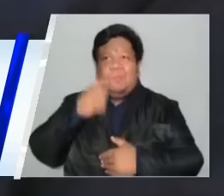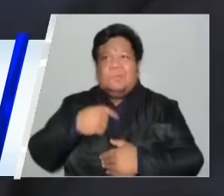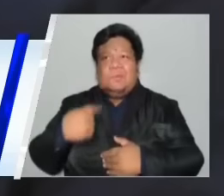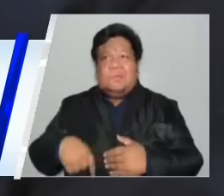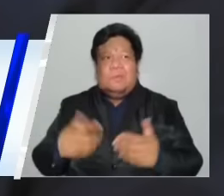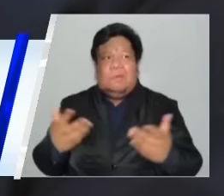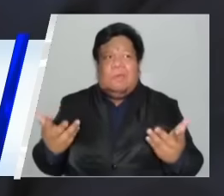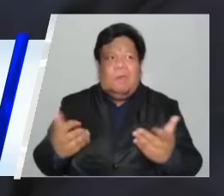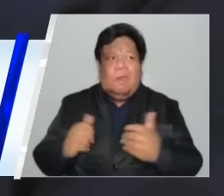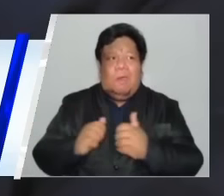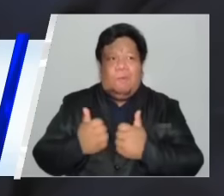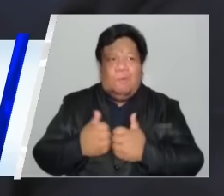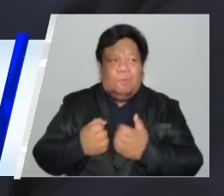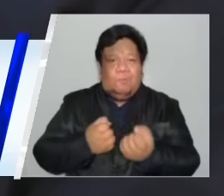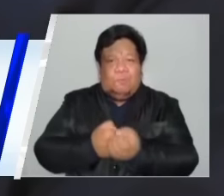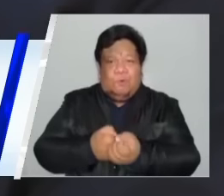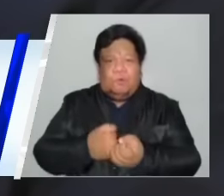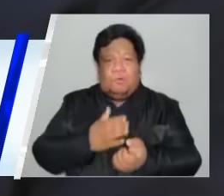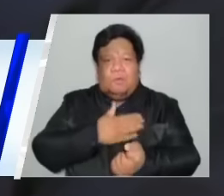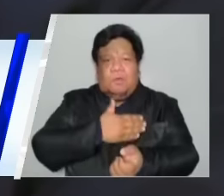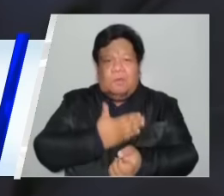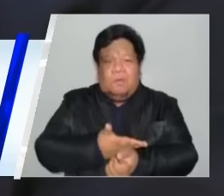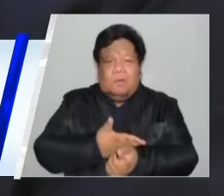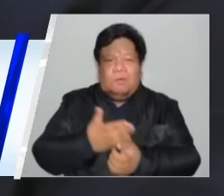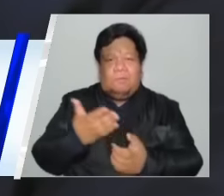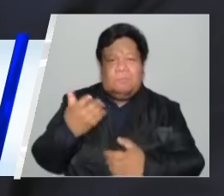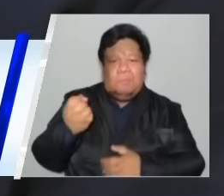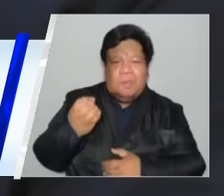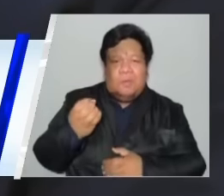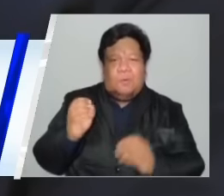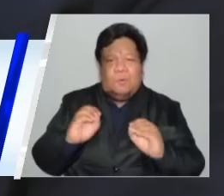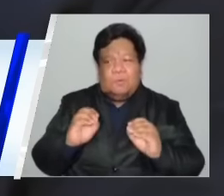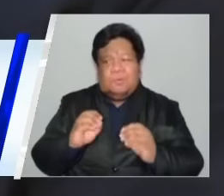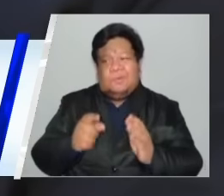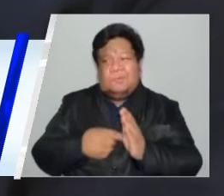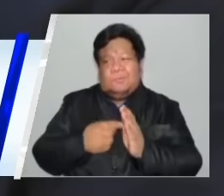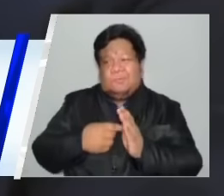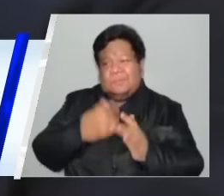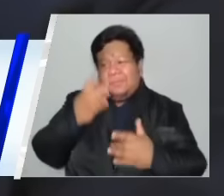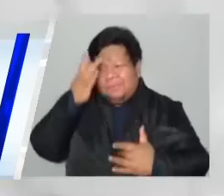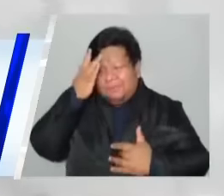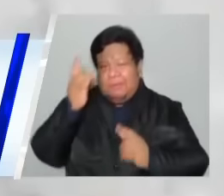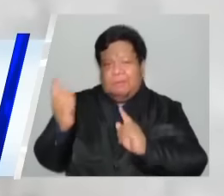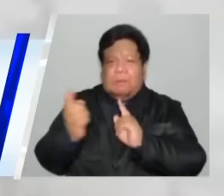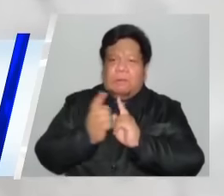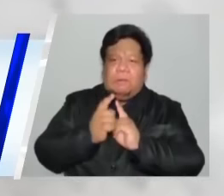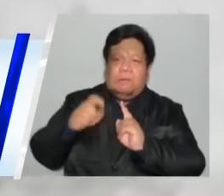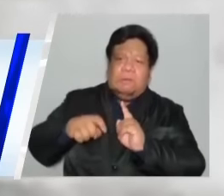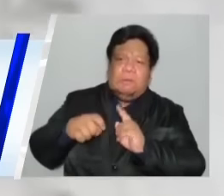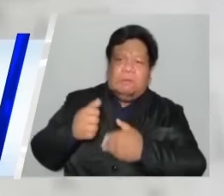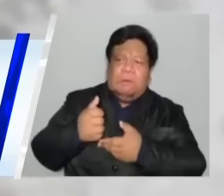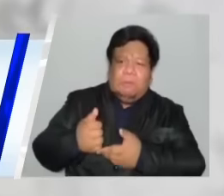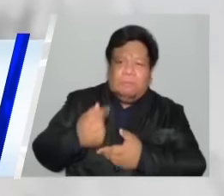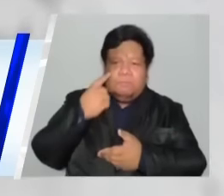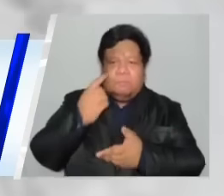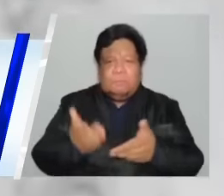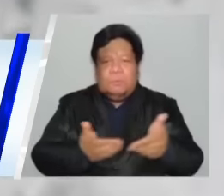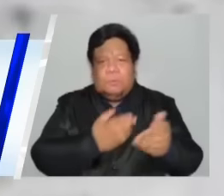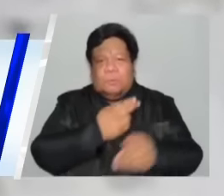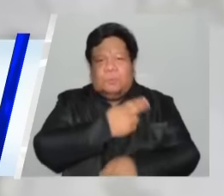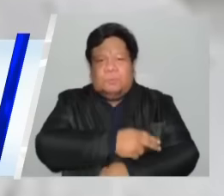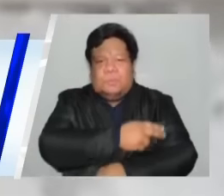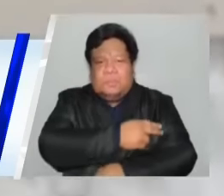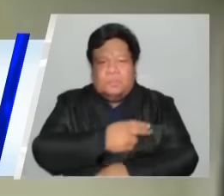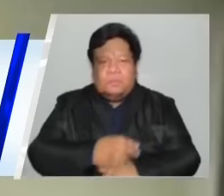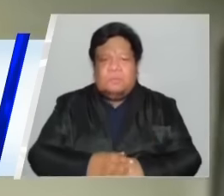panggatas. Minsan nga, pag nagkakasakit yung mga bata, sa amin din lumalapit para padala sa ospital. Nasa pangangalaga rin ng PAOC ang